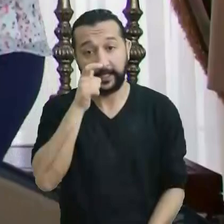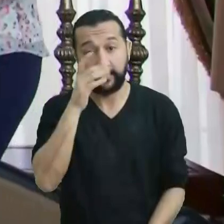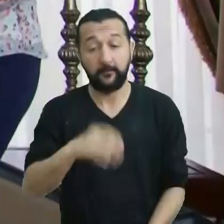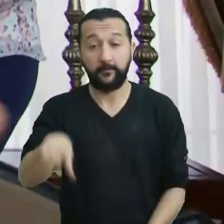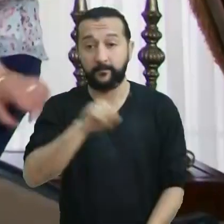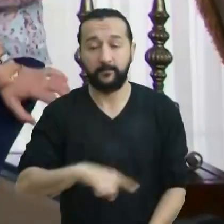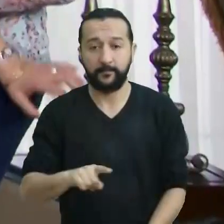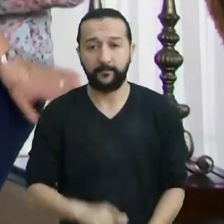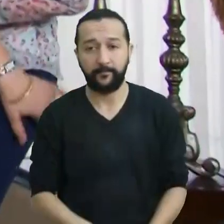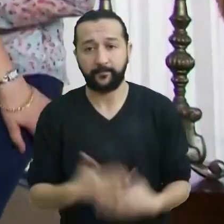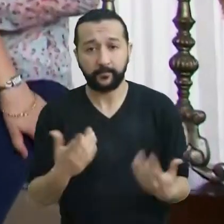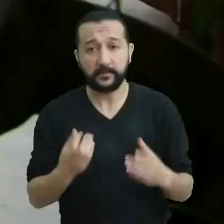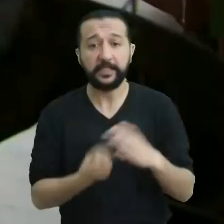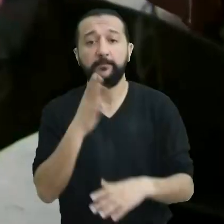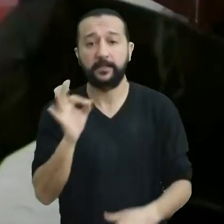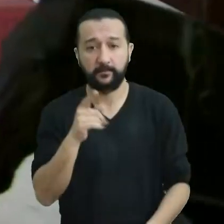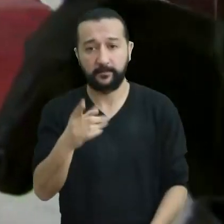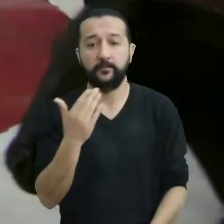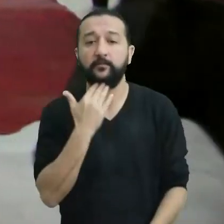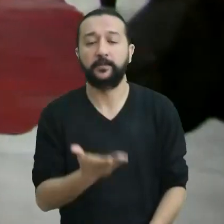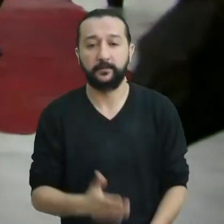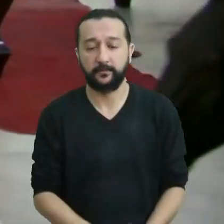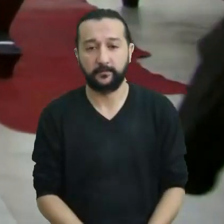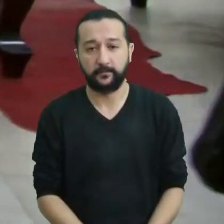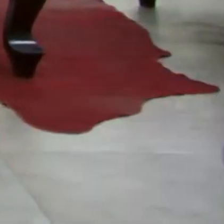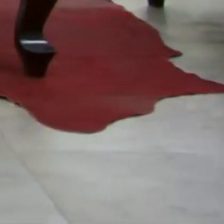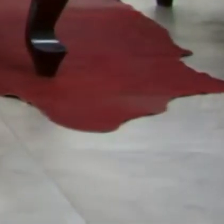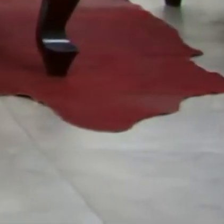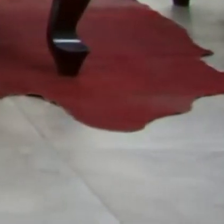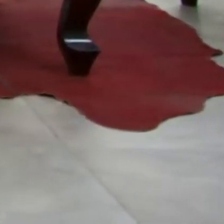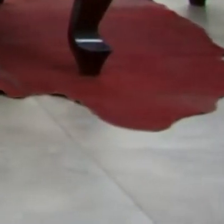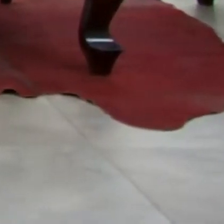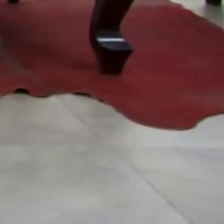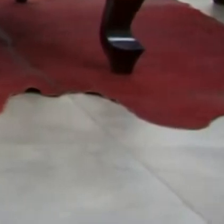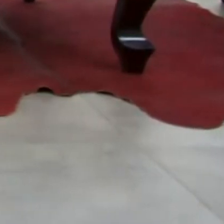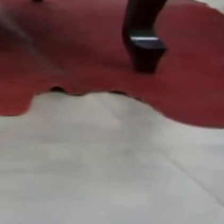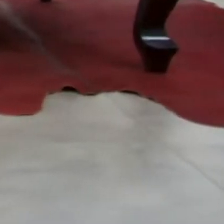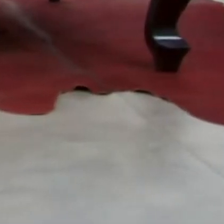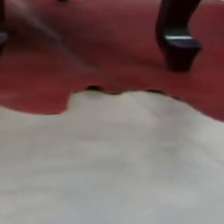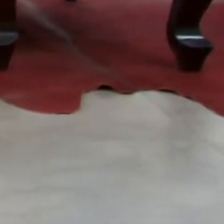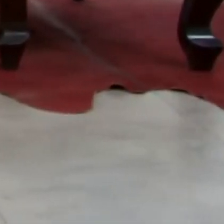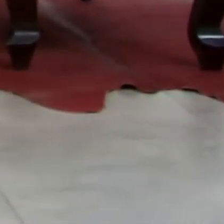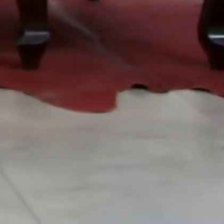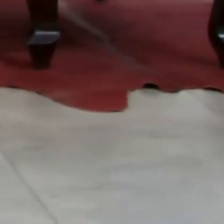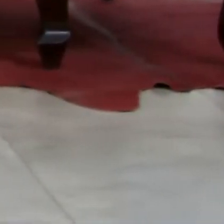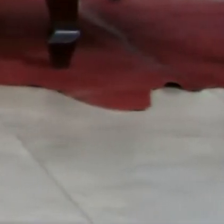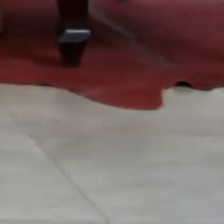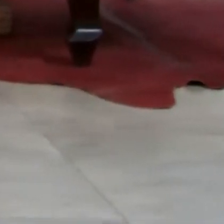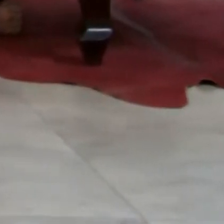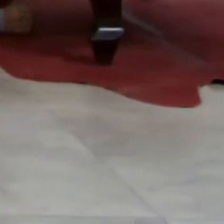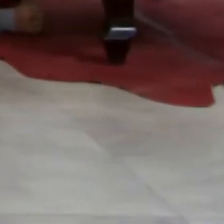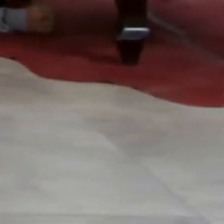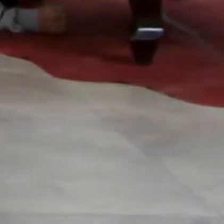edin. Sultan çıkmaz. Şükrü yere eğilmiş sefanın altına bakıyor. Evdeki tüm zemin beyaz kalebodur